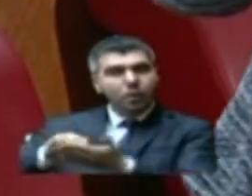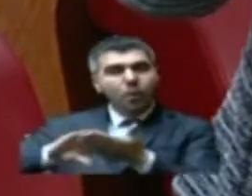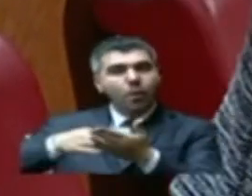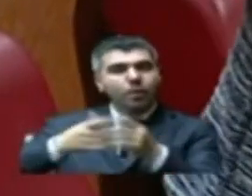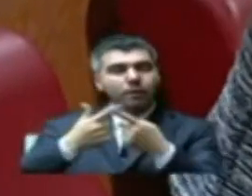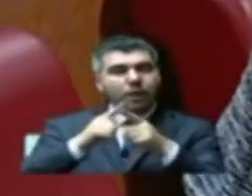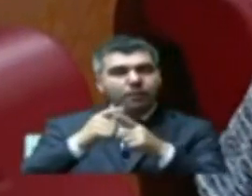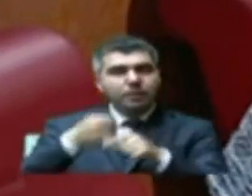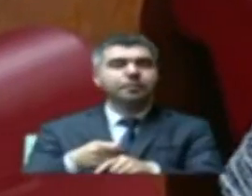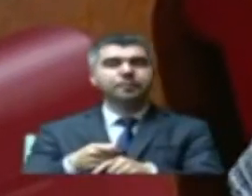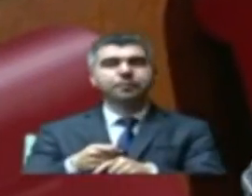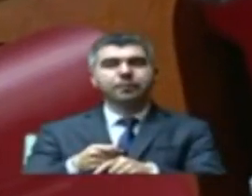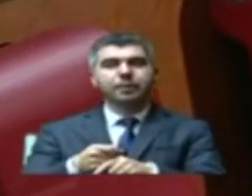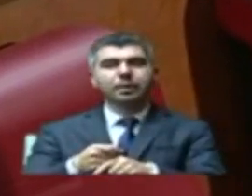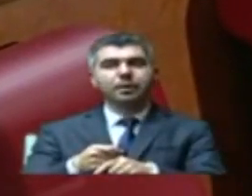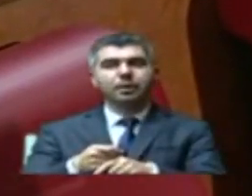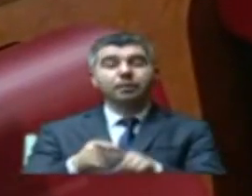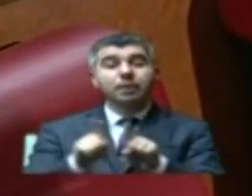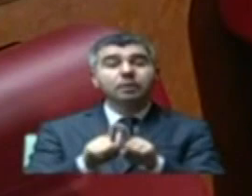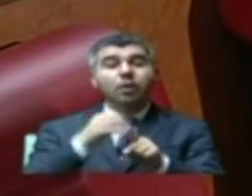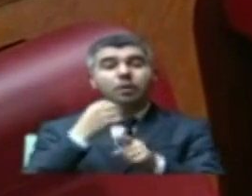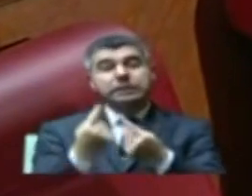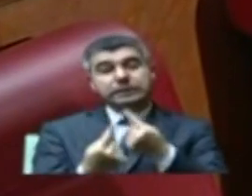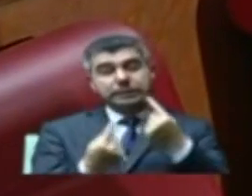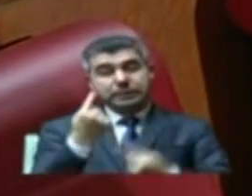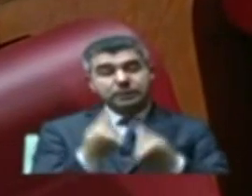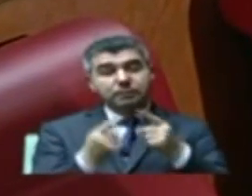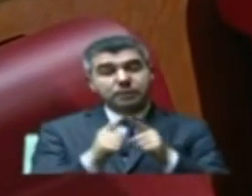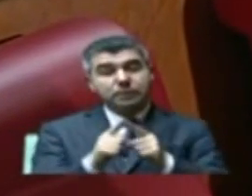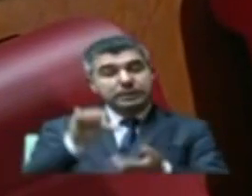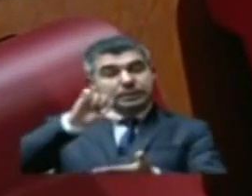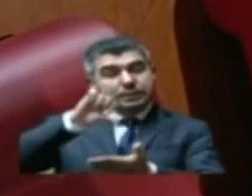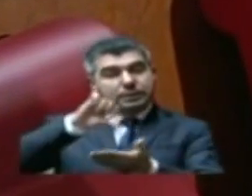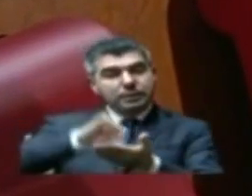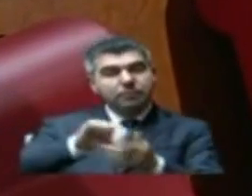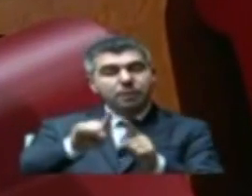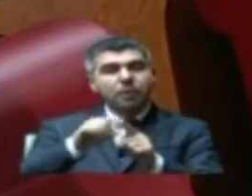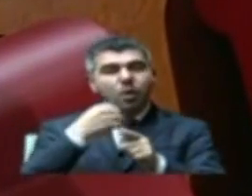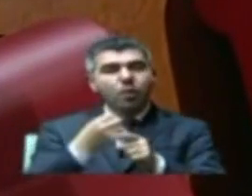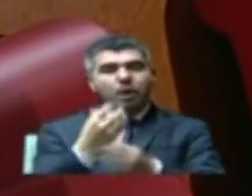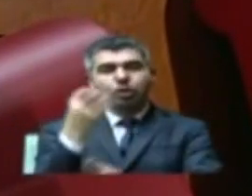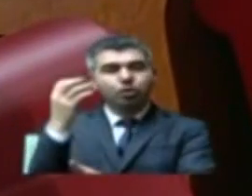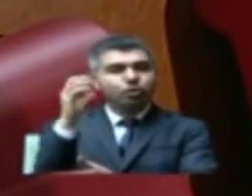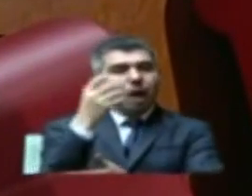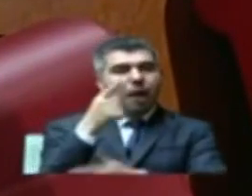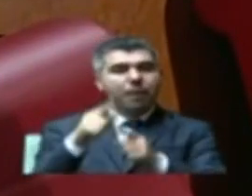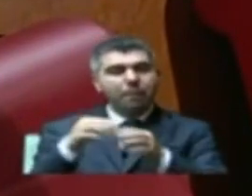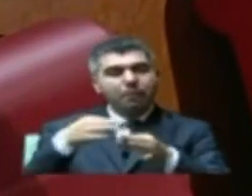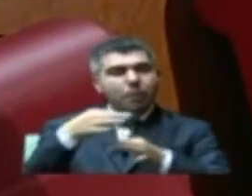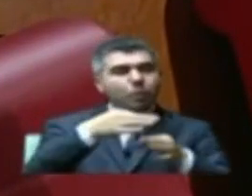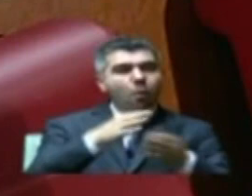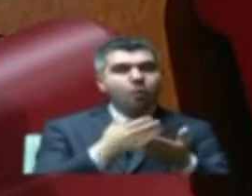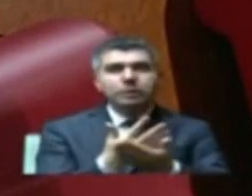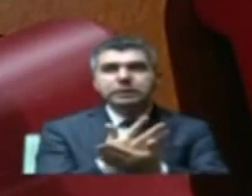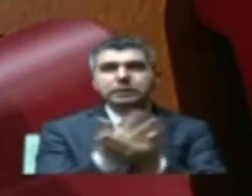واحد لا فالور ليميت ديال المساحات الخضراء اللي بامكانها كنحاصروا التغير